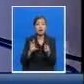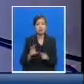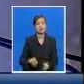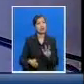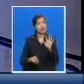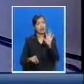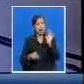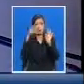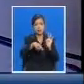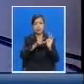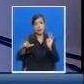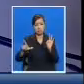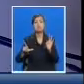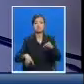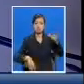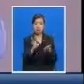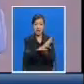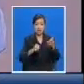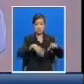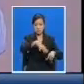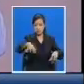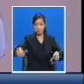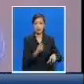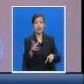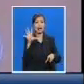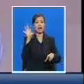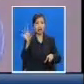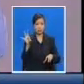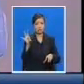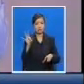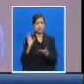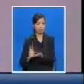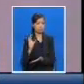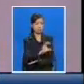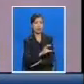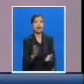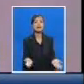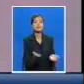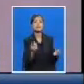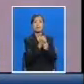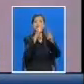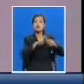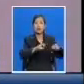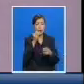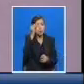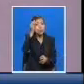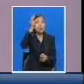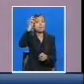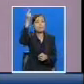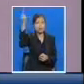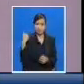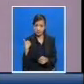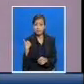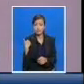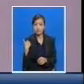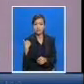บาทให้กับ9มหาวิทยาลัยเพื่อได้ไปทำการวิจัยเพื่อสร้างองค์ความรู้ขณะเดียวกันก็เพื่อนำไ